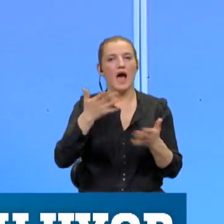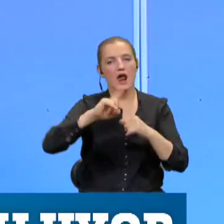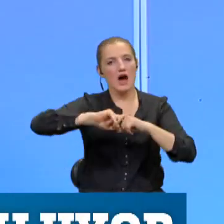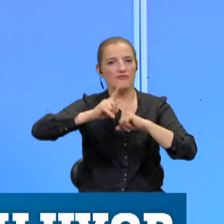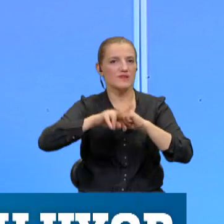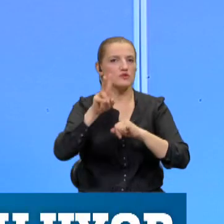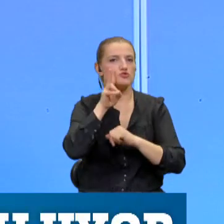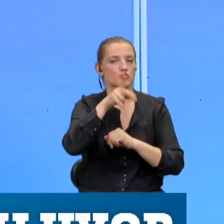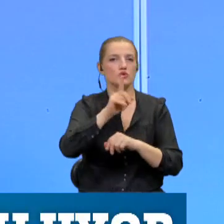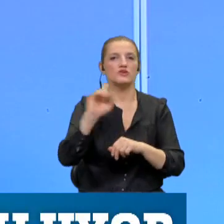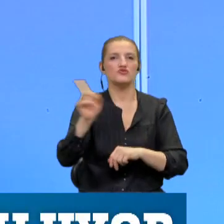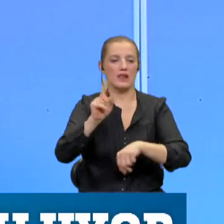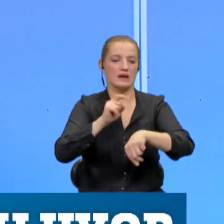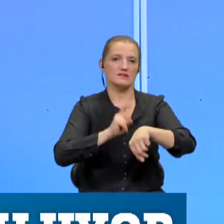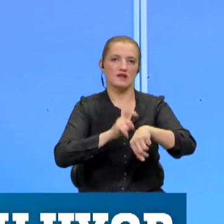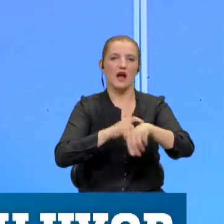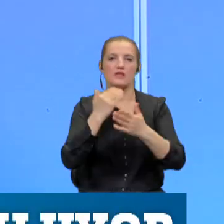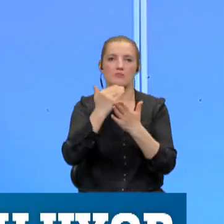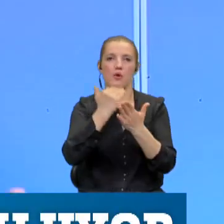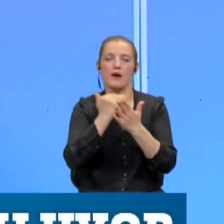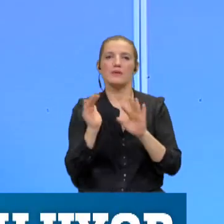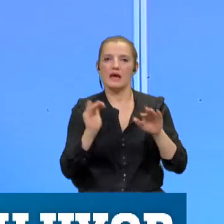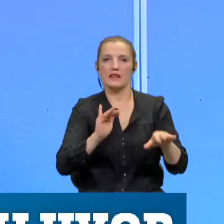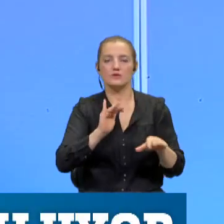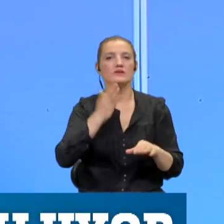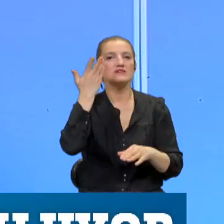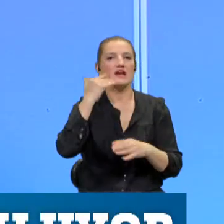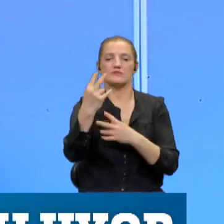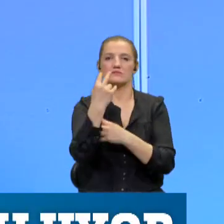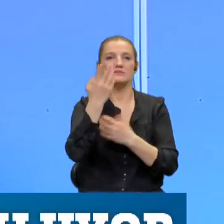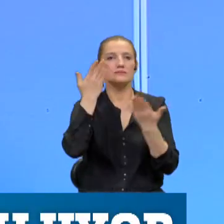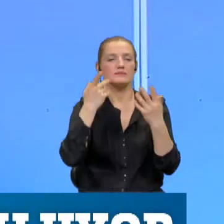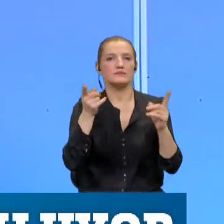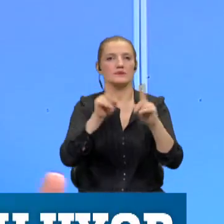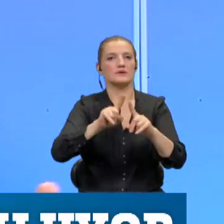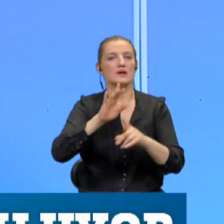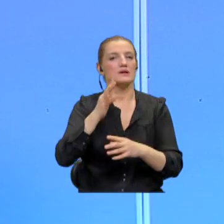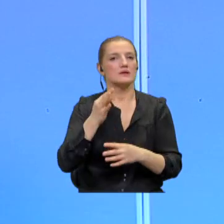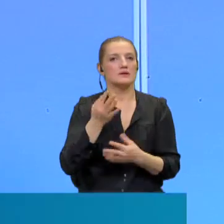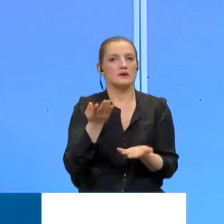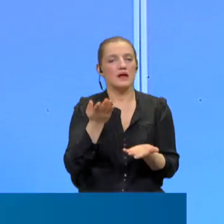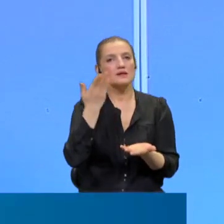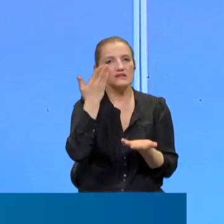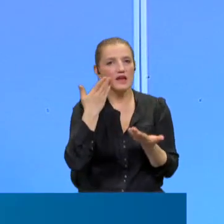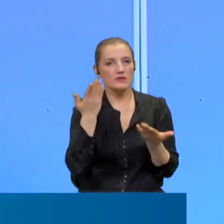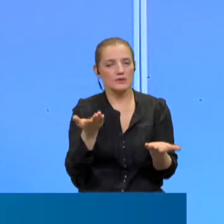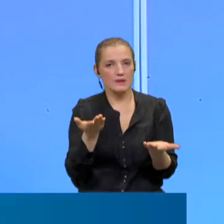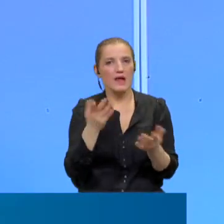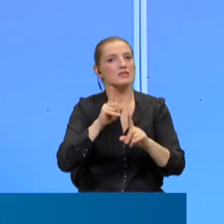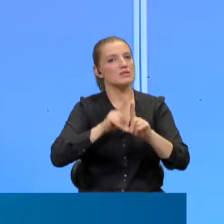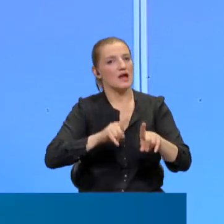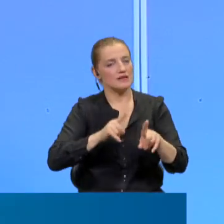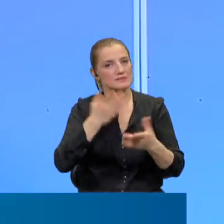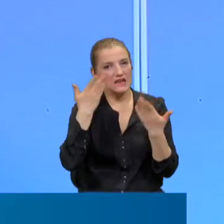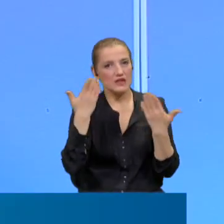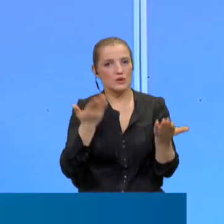hafta sonu çıkıyorsun çalar saatte işte izleyicilerle buluşuyor Sun sağolsunlar teveccüh gösteriyorlar İyiki varlar